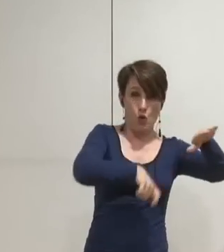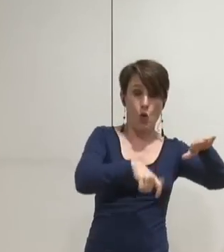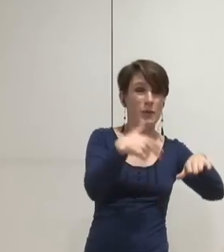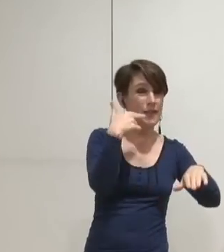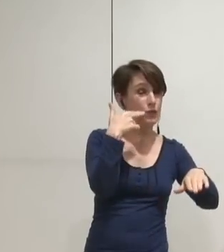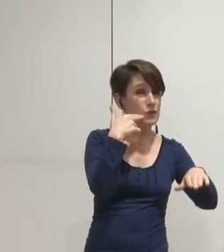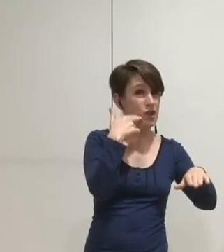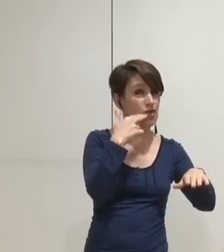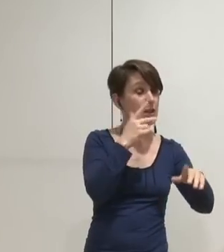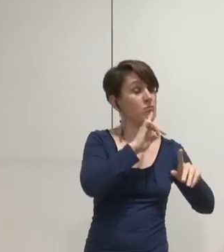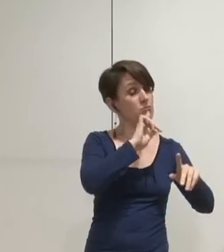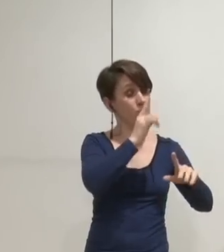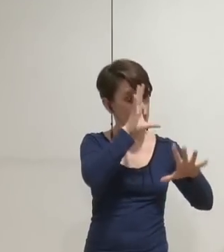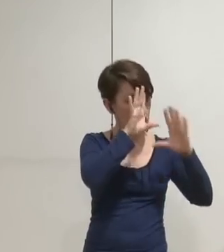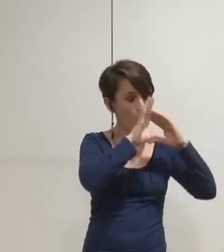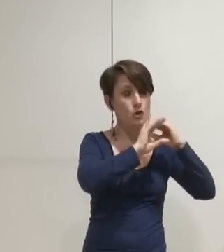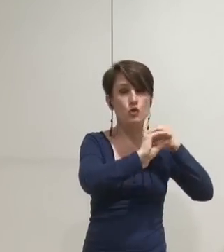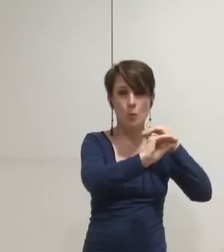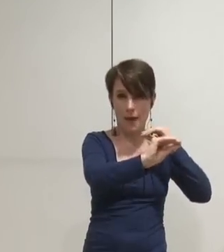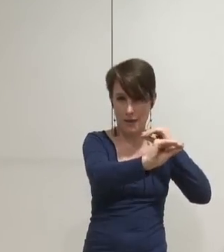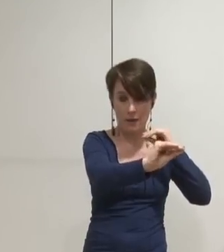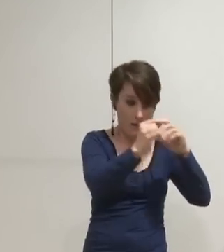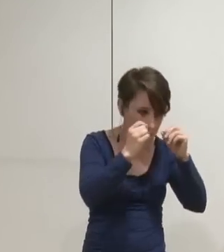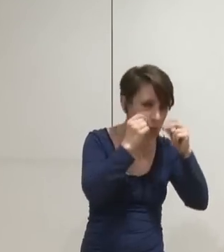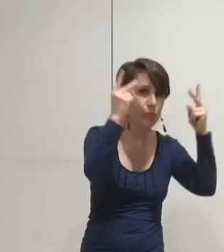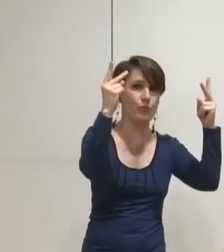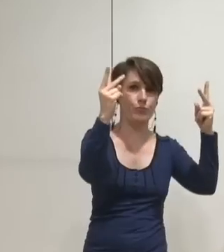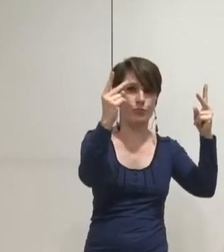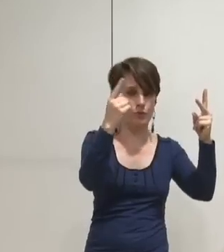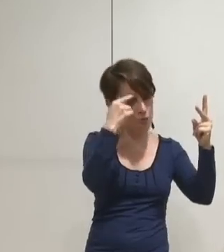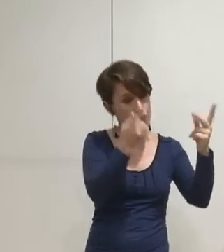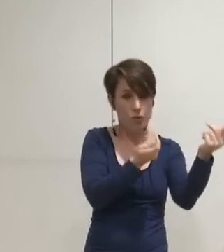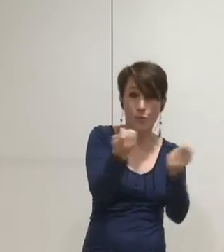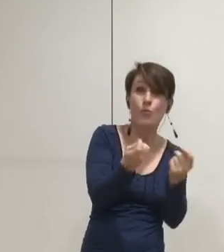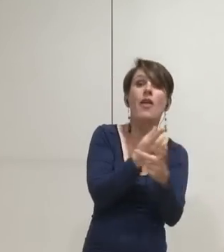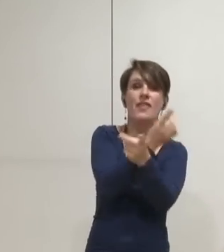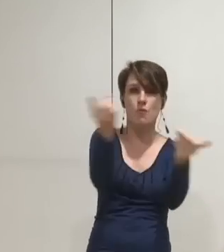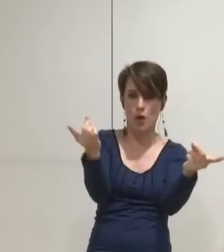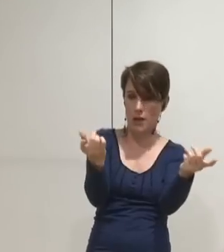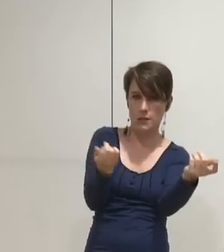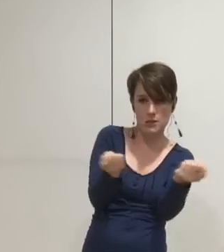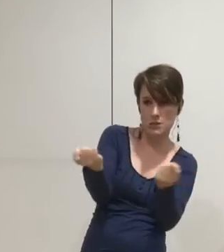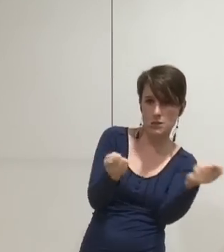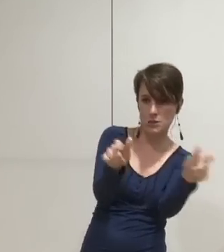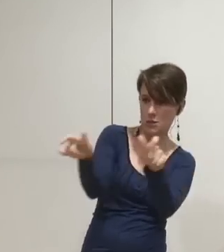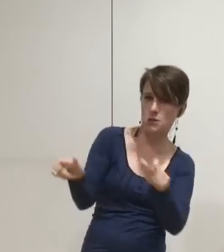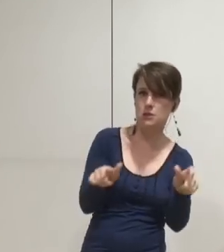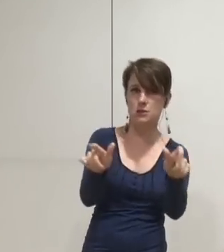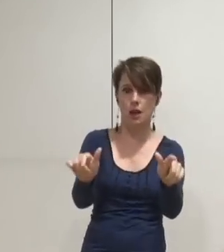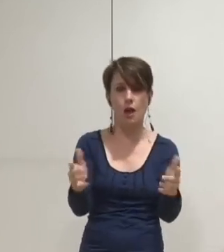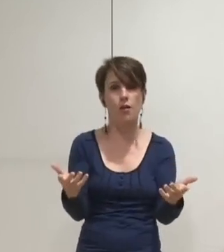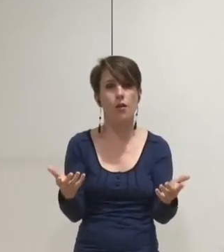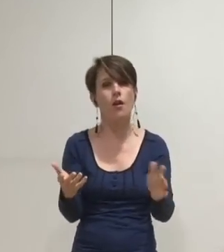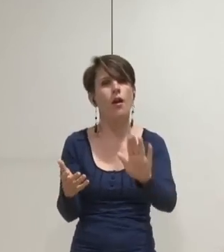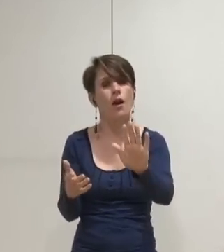le mandat 2008-24 afin d'améliorer la démocratie dans cet outil de service public nous ne devons pas faire